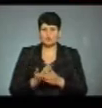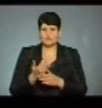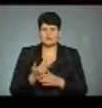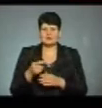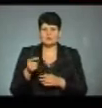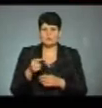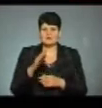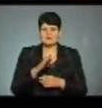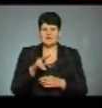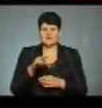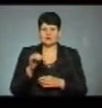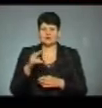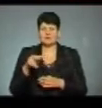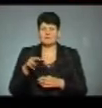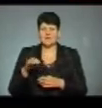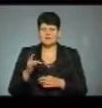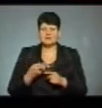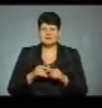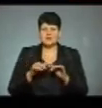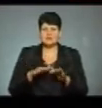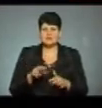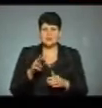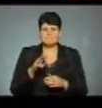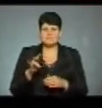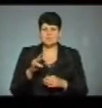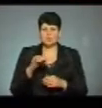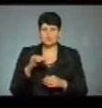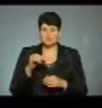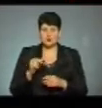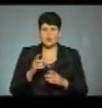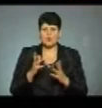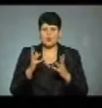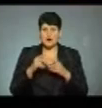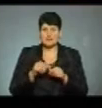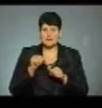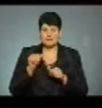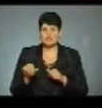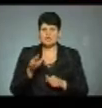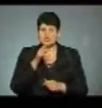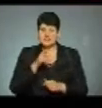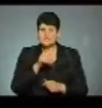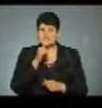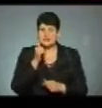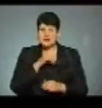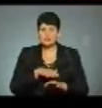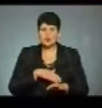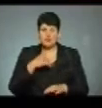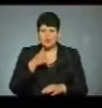тернополяни Василь та Людмила Лазарчуки. Це акція «Мін'юсту» – кохання поза часом. Секрет довголіття в тому,